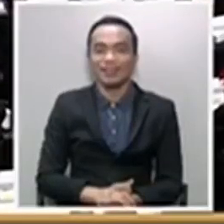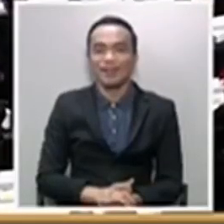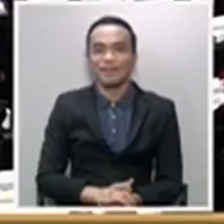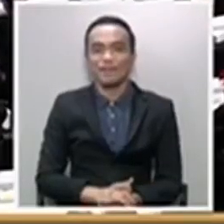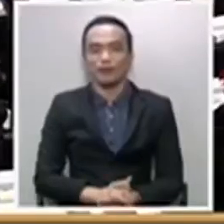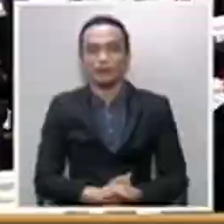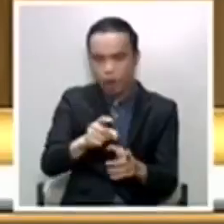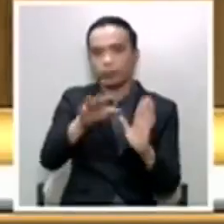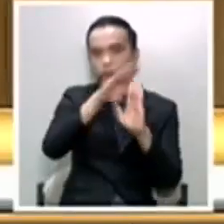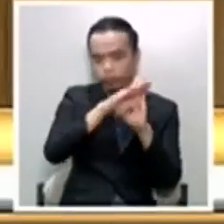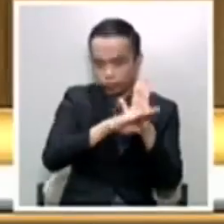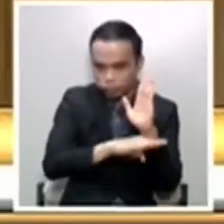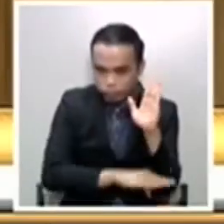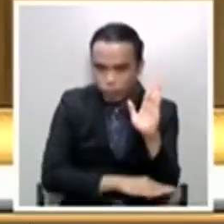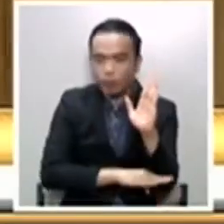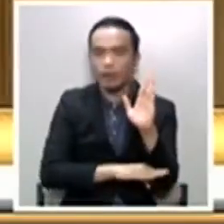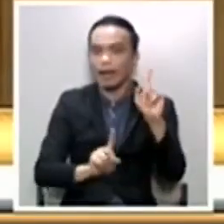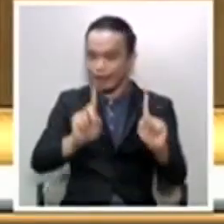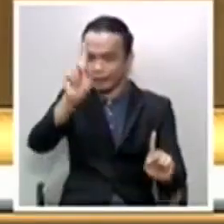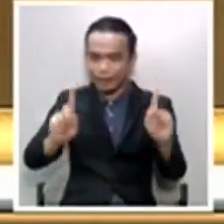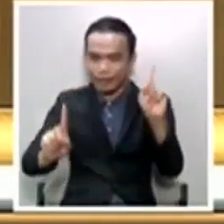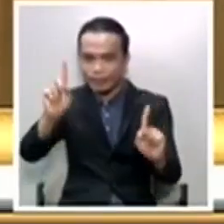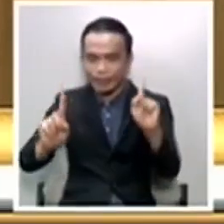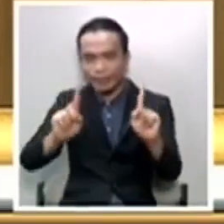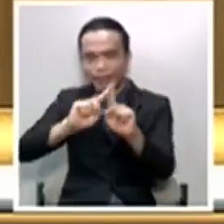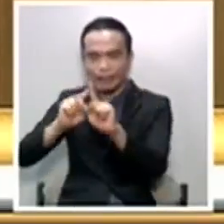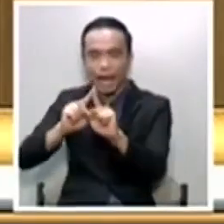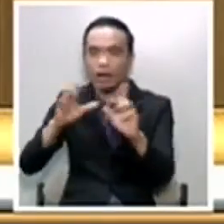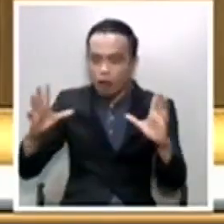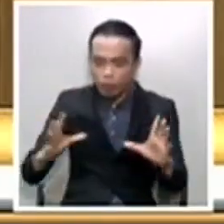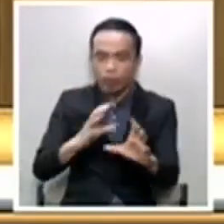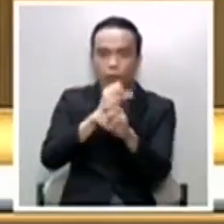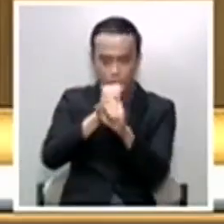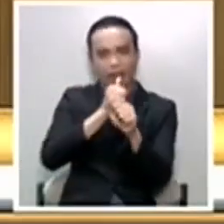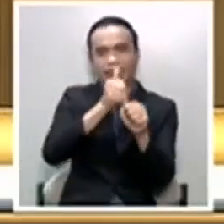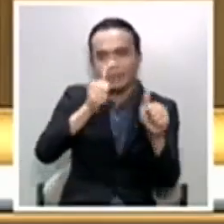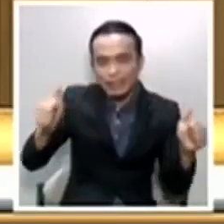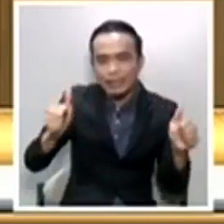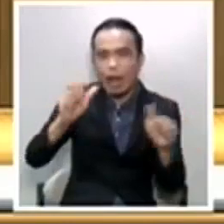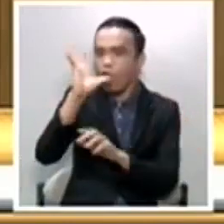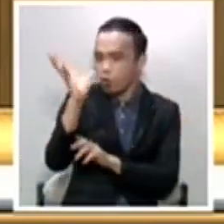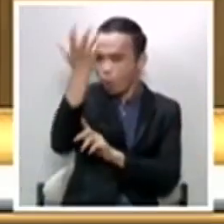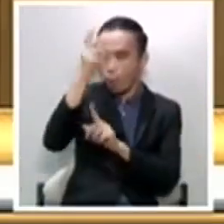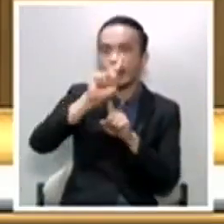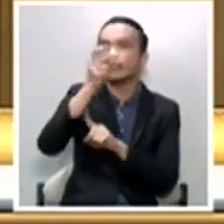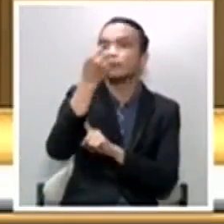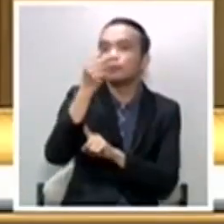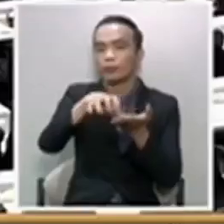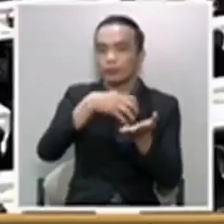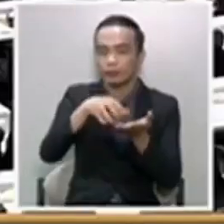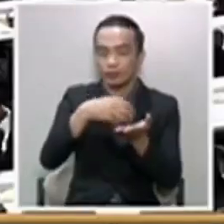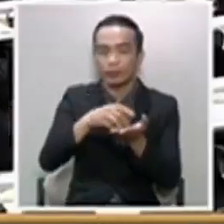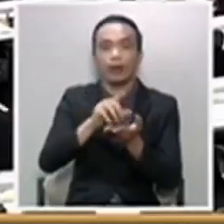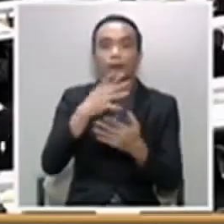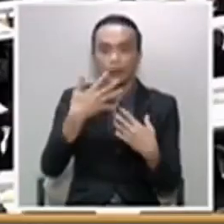ก็คือพระราชบัญญัติวิธีการจัดการงบประมาณในปี2561และพ.ร.บ.วินัยการเงินการคลัง